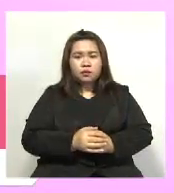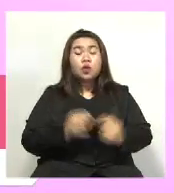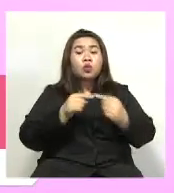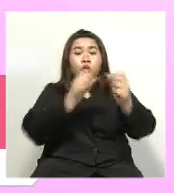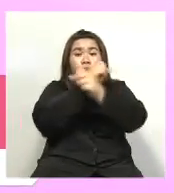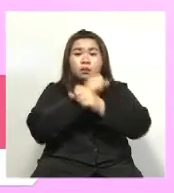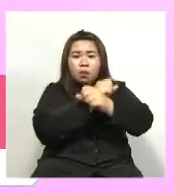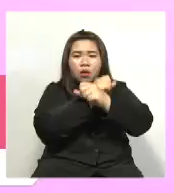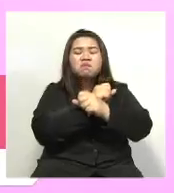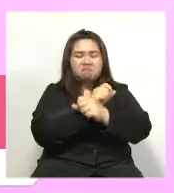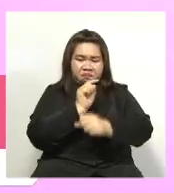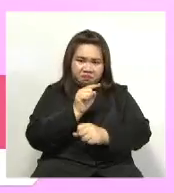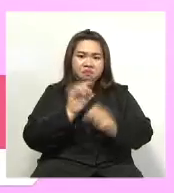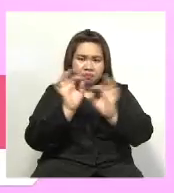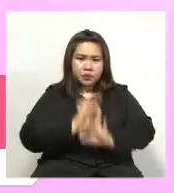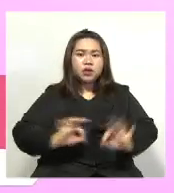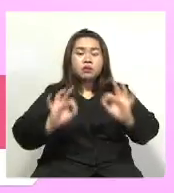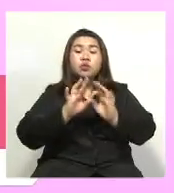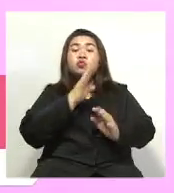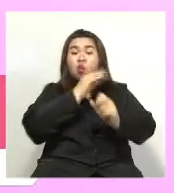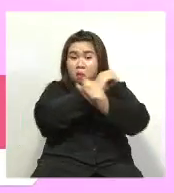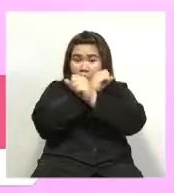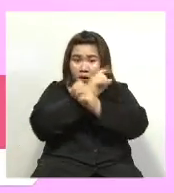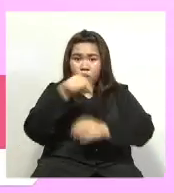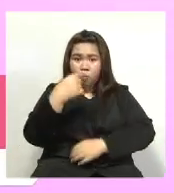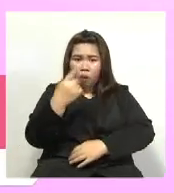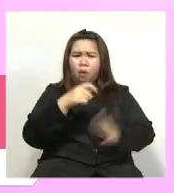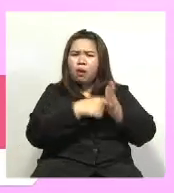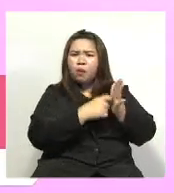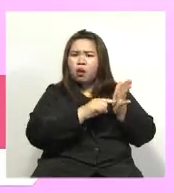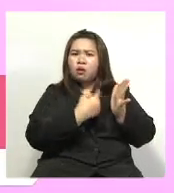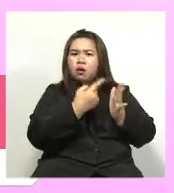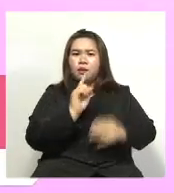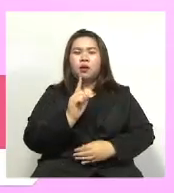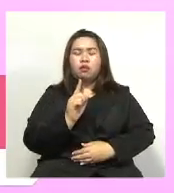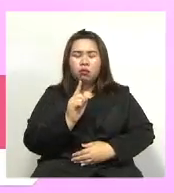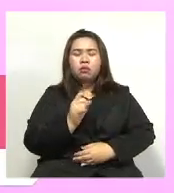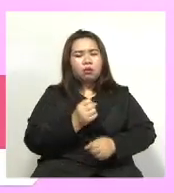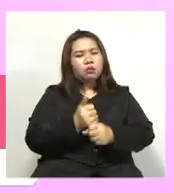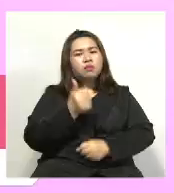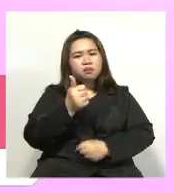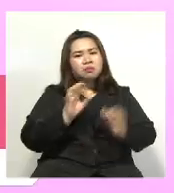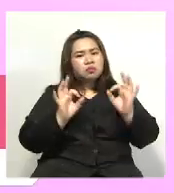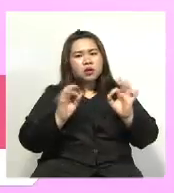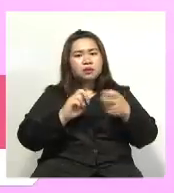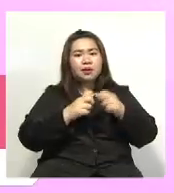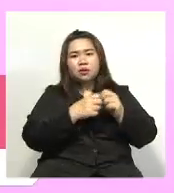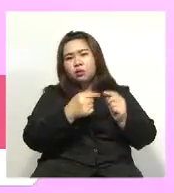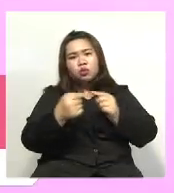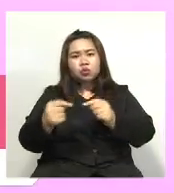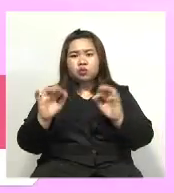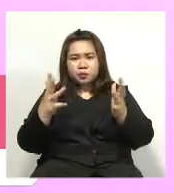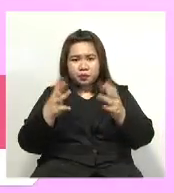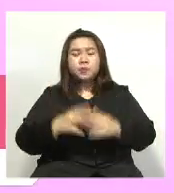ป้องกันเป็นมาตรการที่สำคัญมากถ้าเราสามารถป้องกันที่ต้นเหตุของการค้ามนุษย์ได้ก็จะไม่ก่อให้เกิดปัญหาการค้ามนุ